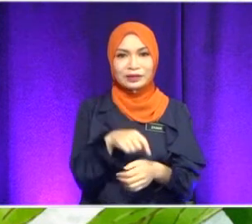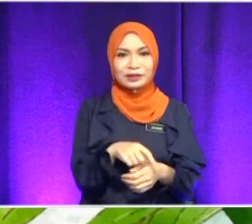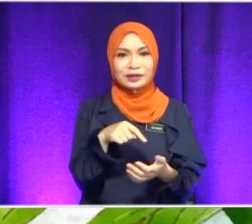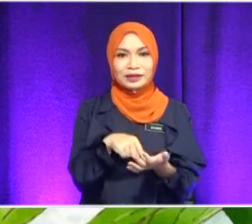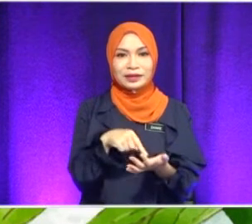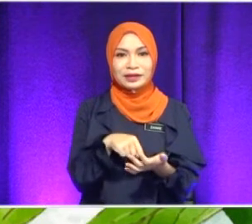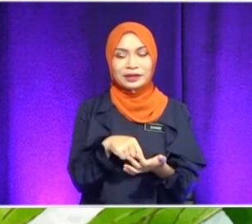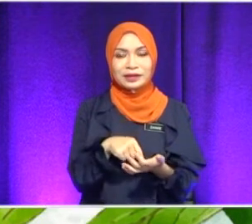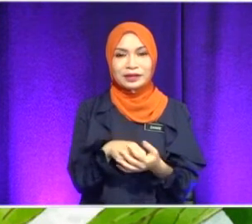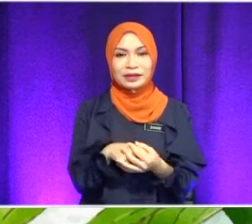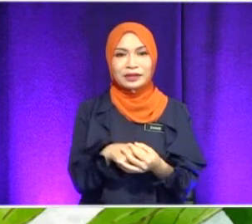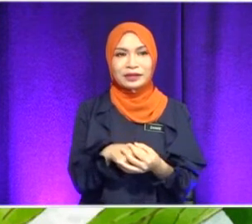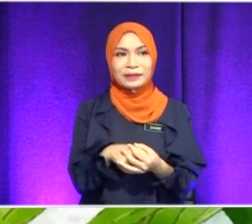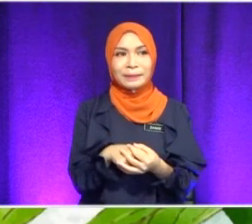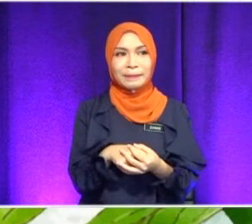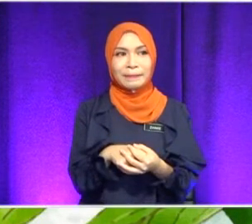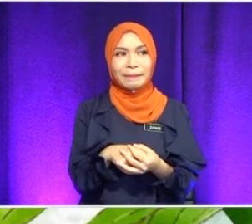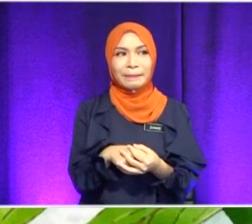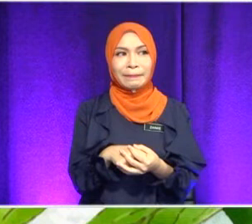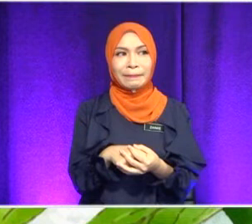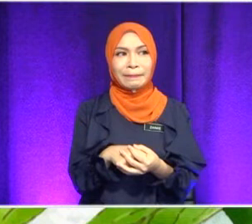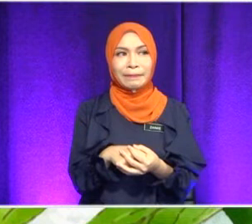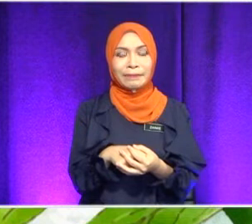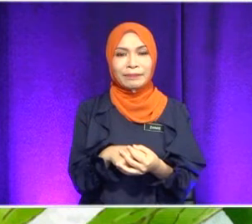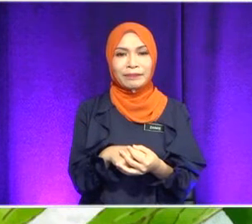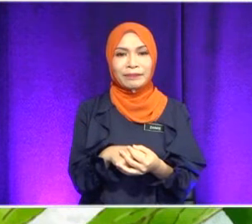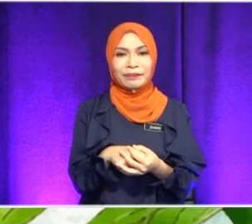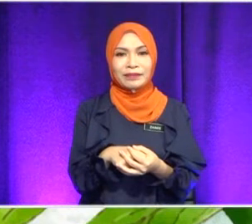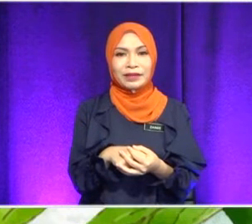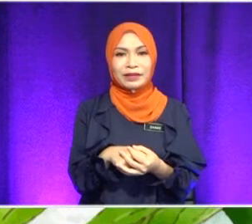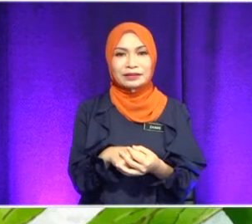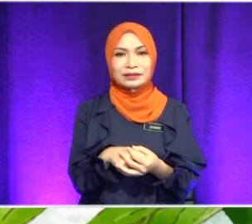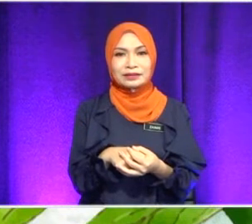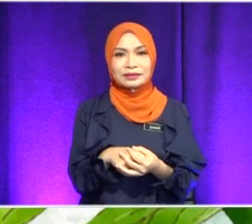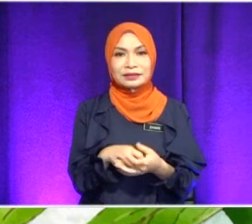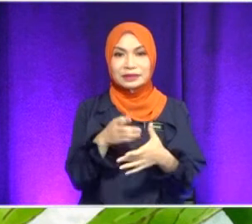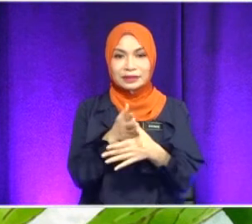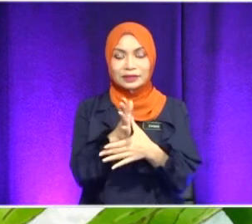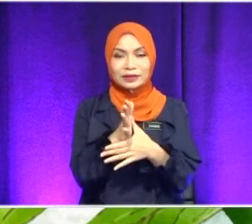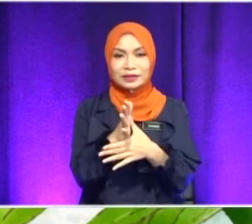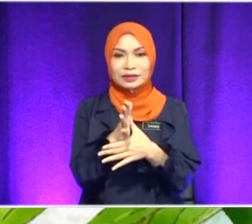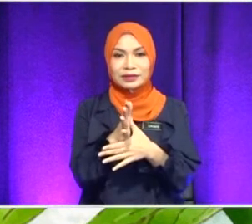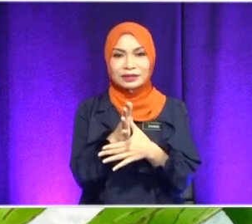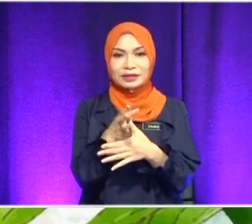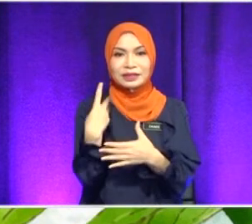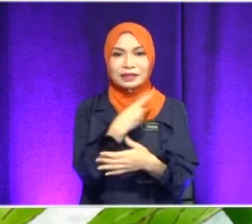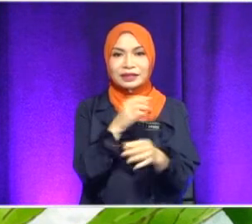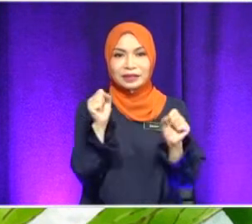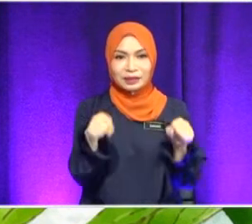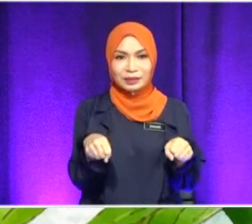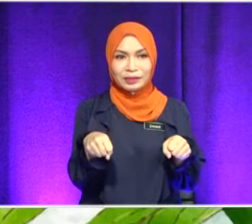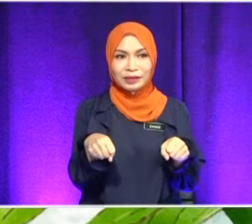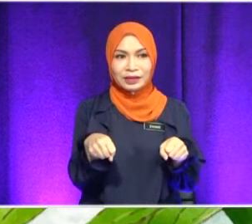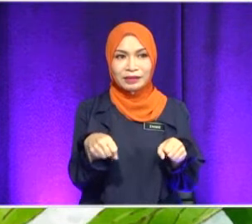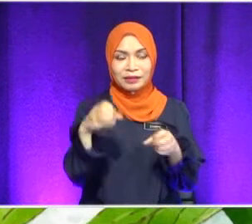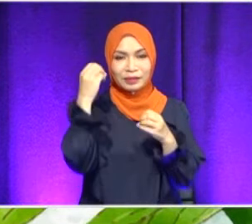Kerep oke oke seterusnya seterusnya gitu bulunya tekan jenis nutrisi bagi